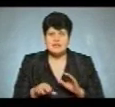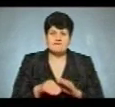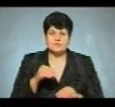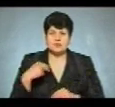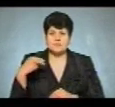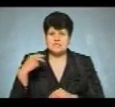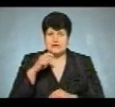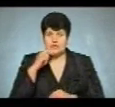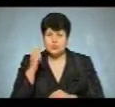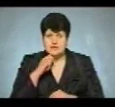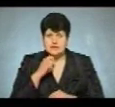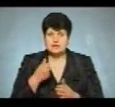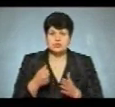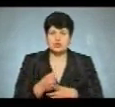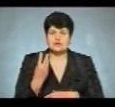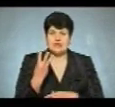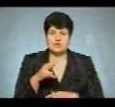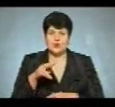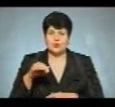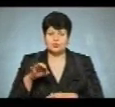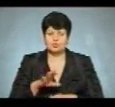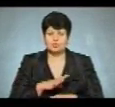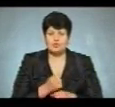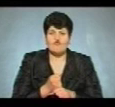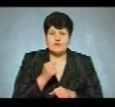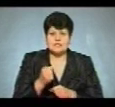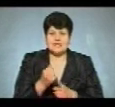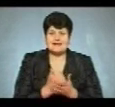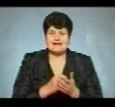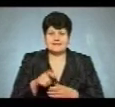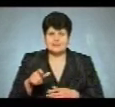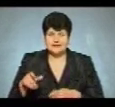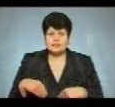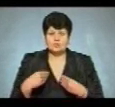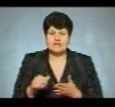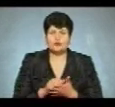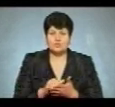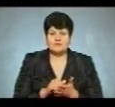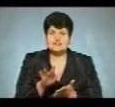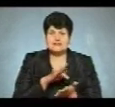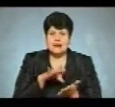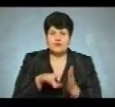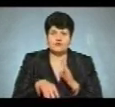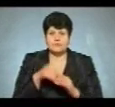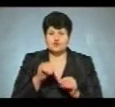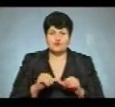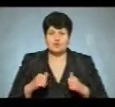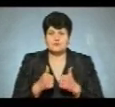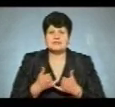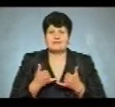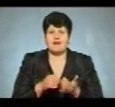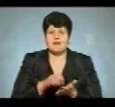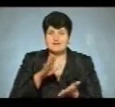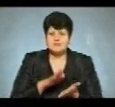президента України. До 3 лютого відбулося висунення кандидатів та подання документів до Центральної виборчої комісії для